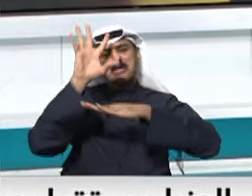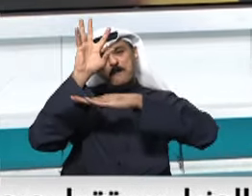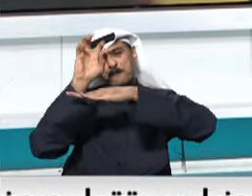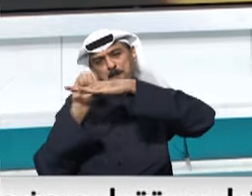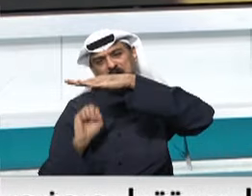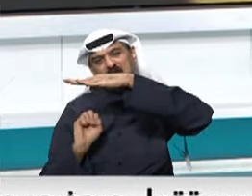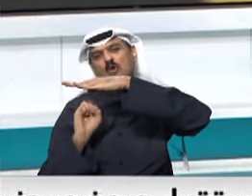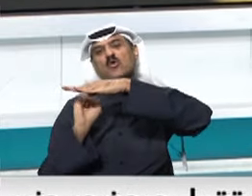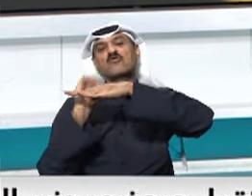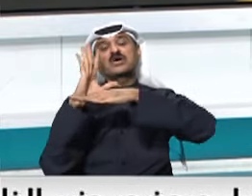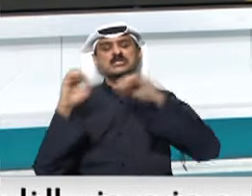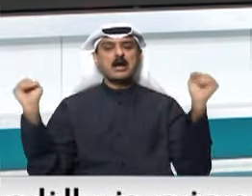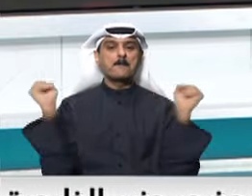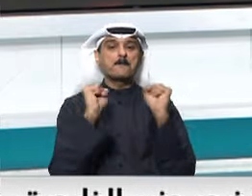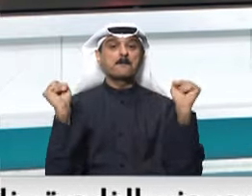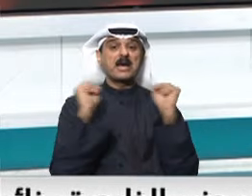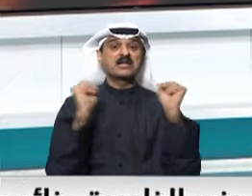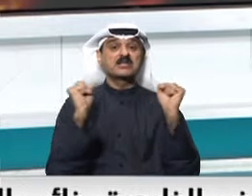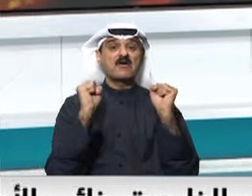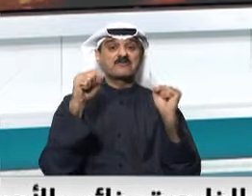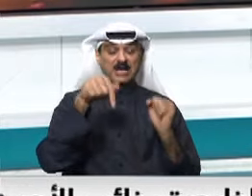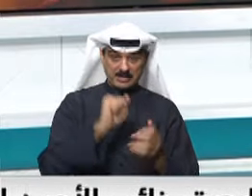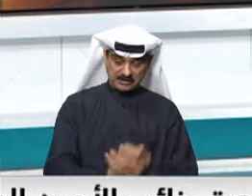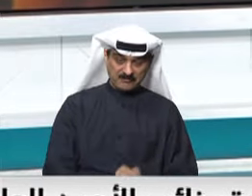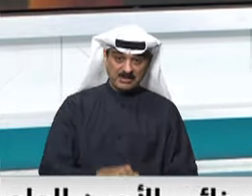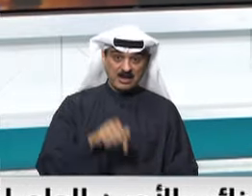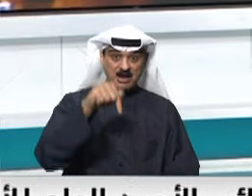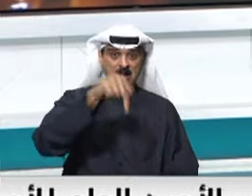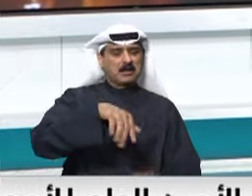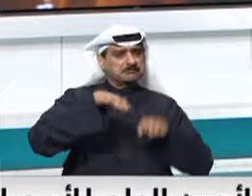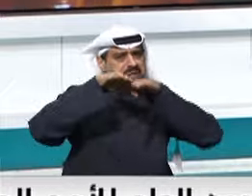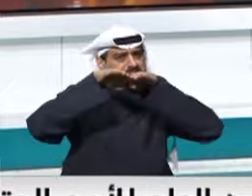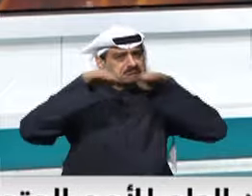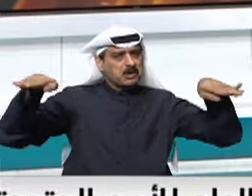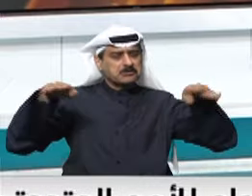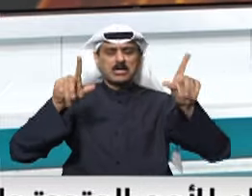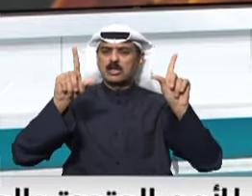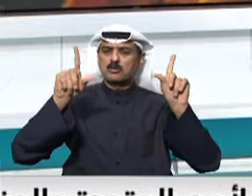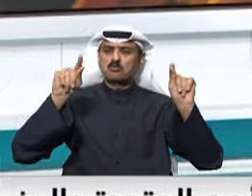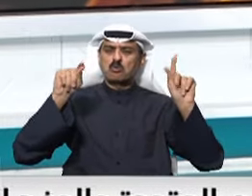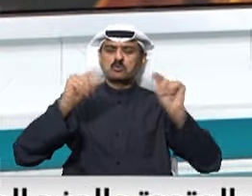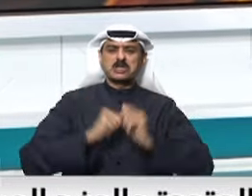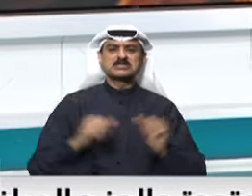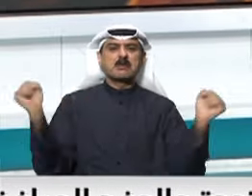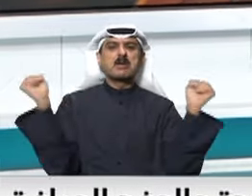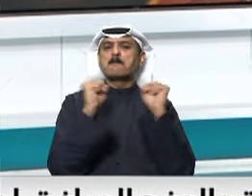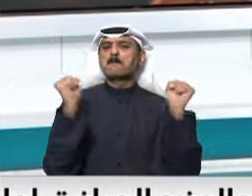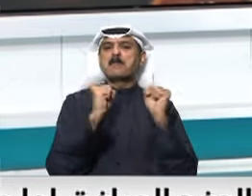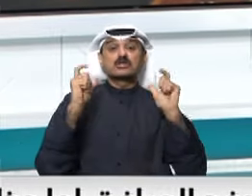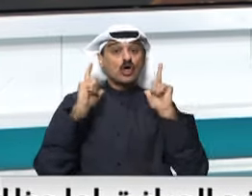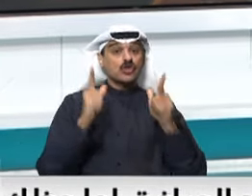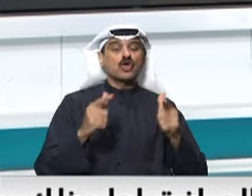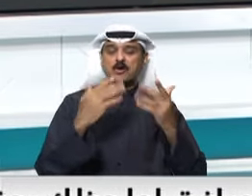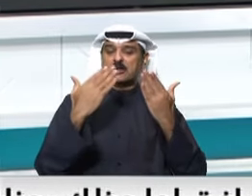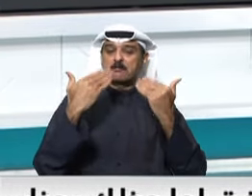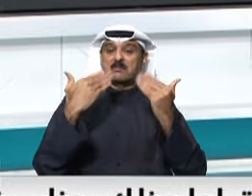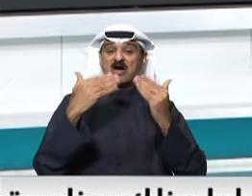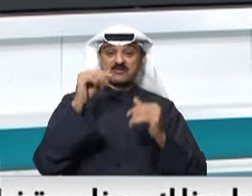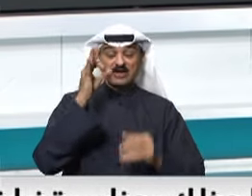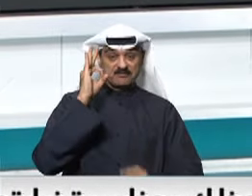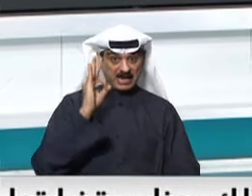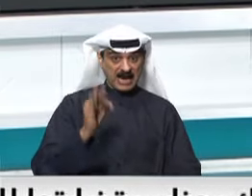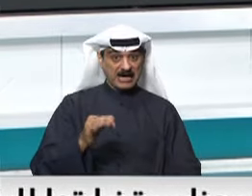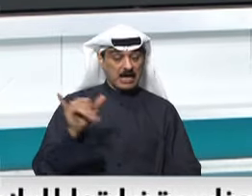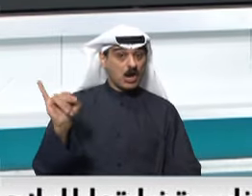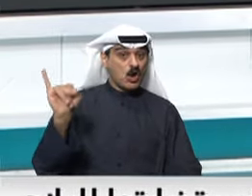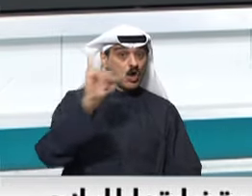والفجر على الرغم من احنا بموسم العقارب لكن الاجواء معتدله ودافيه خلال فتره الظهيره وهذا ياكد لنا ان التغيرات